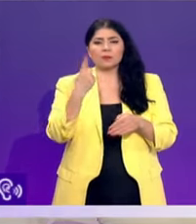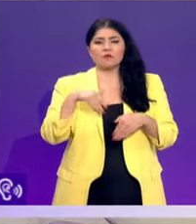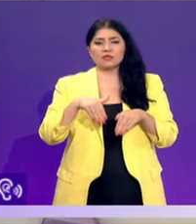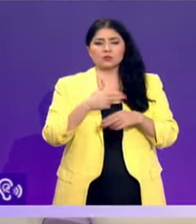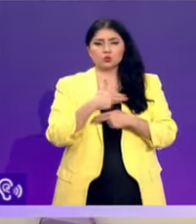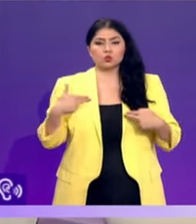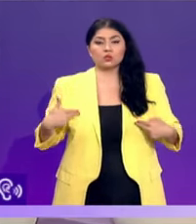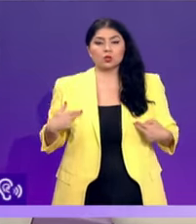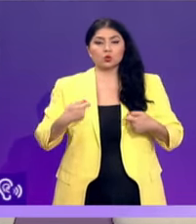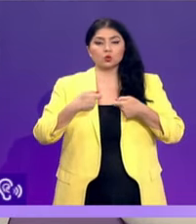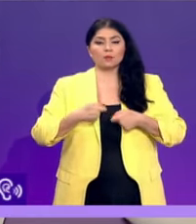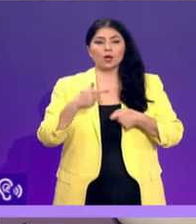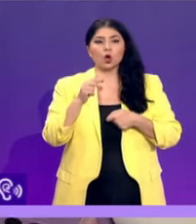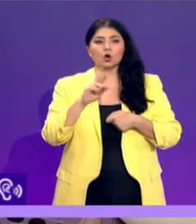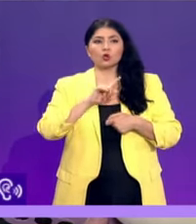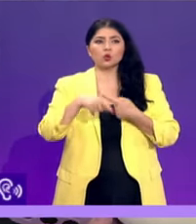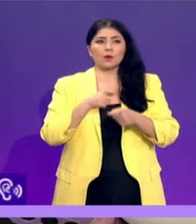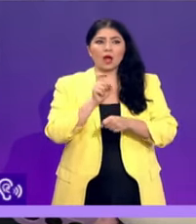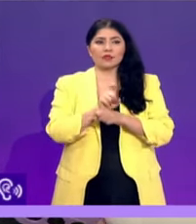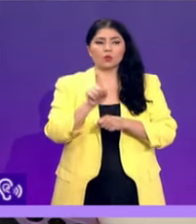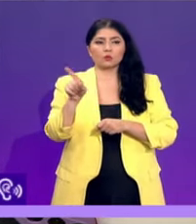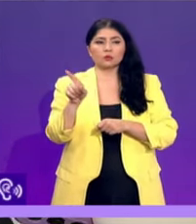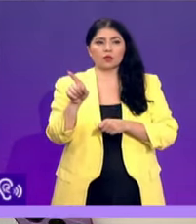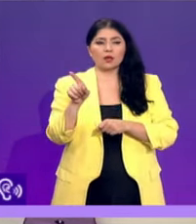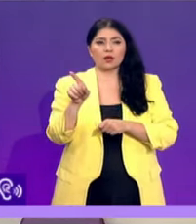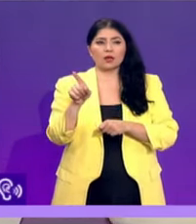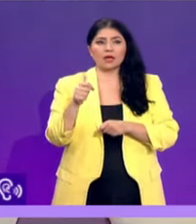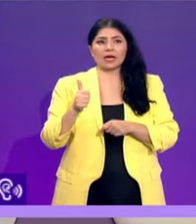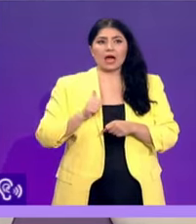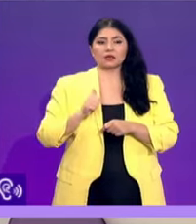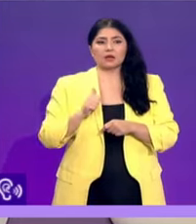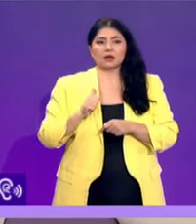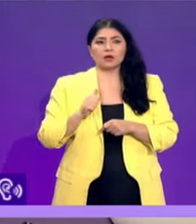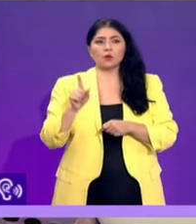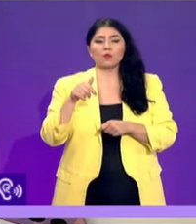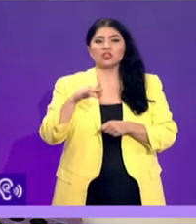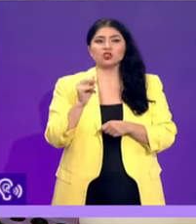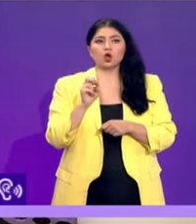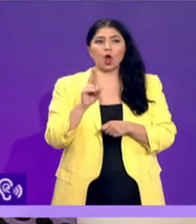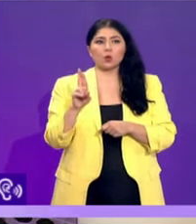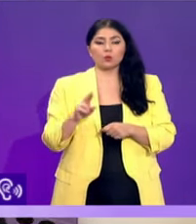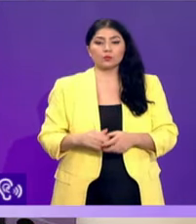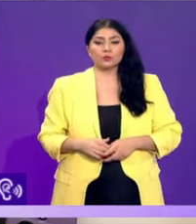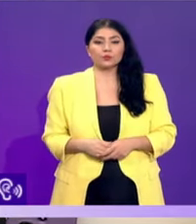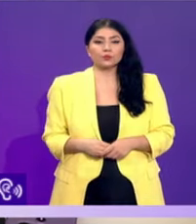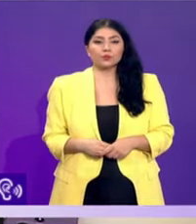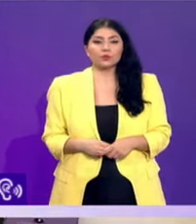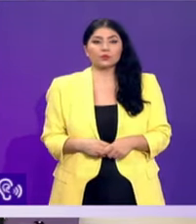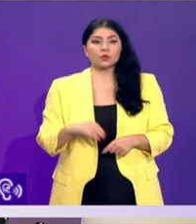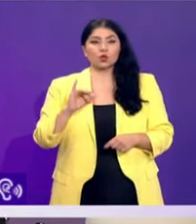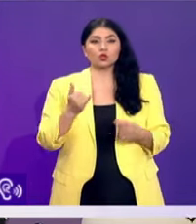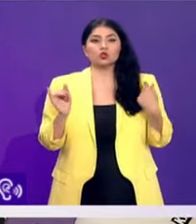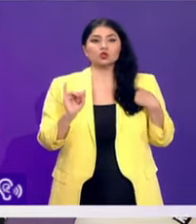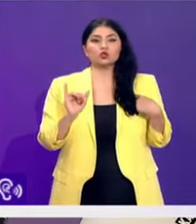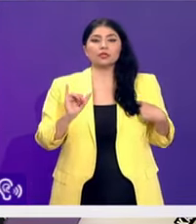Justiției, doamna Gorghiu, după atacul venit din partea gărzii pretoriene a lui Marcel Ciolacu și a celor